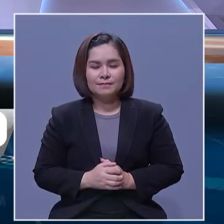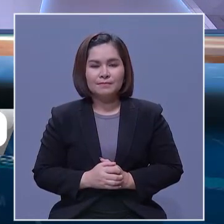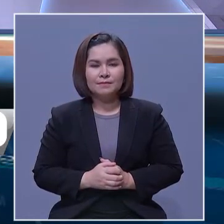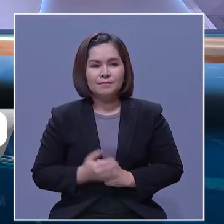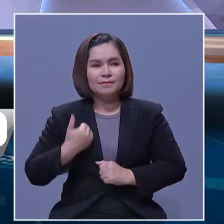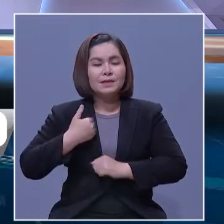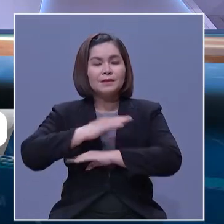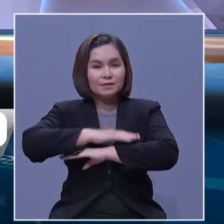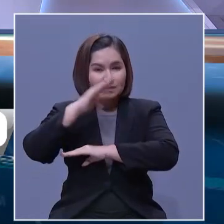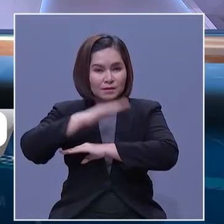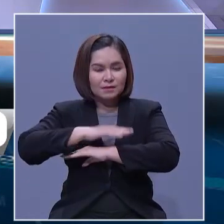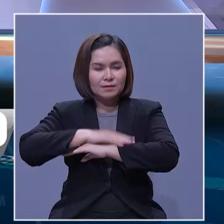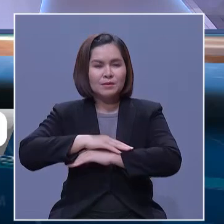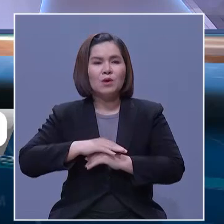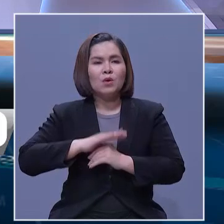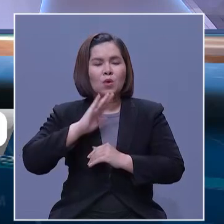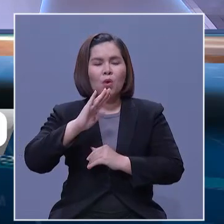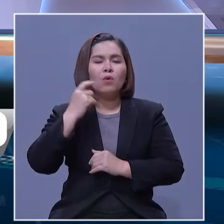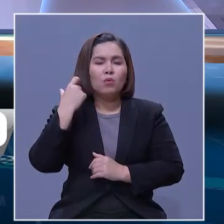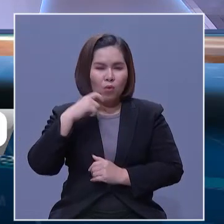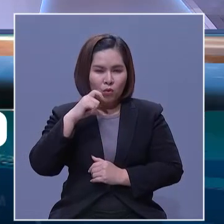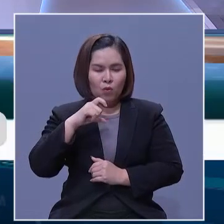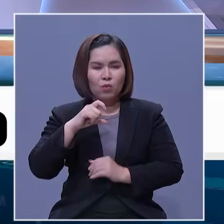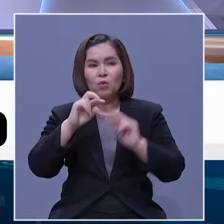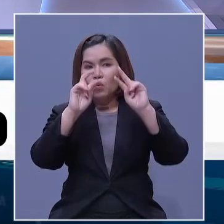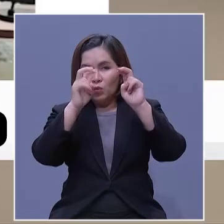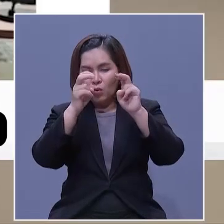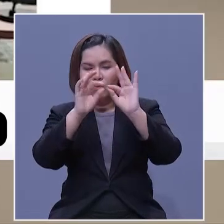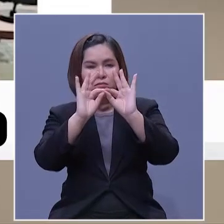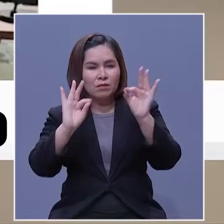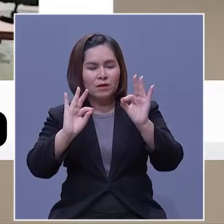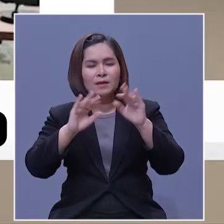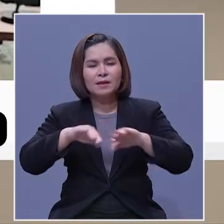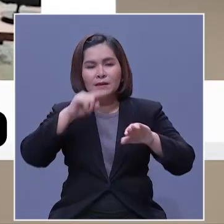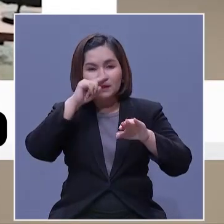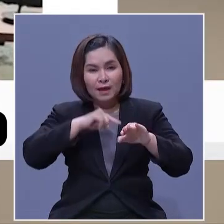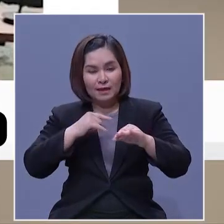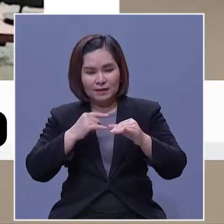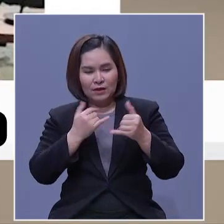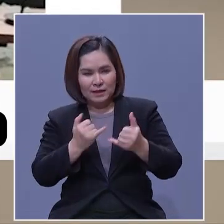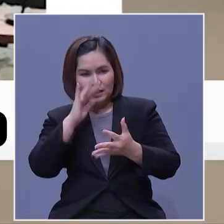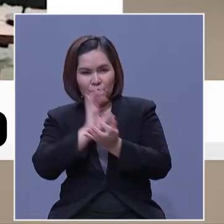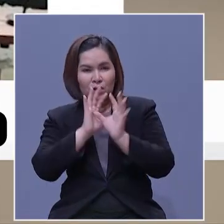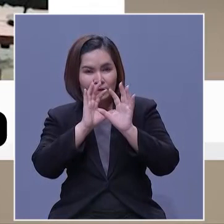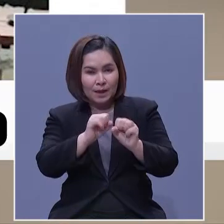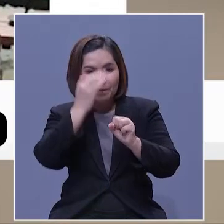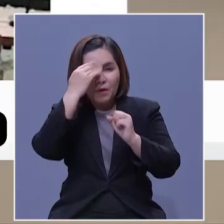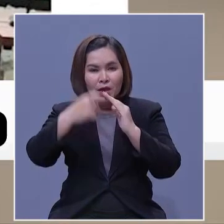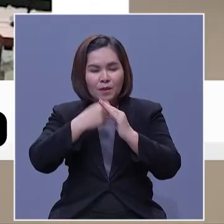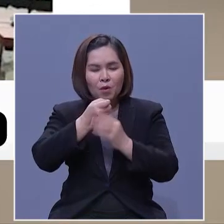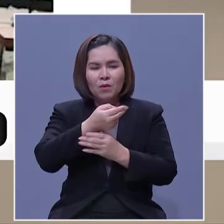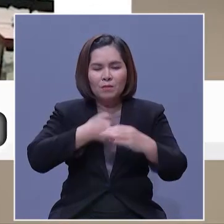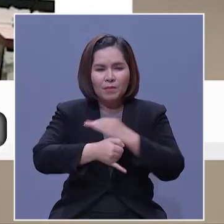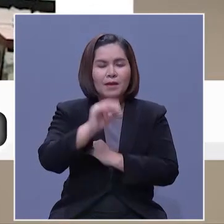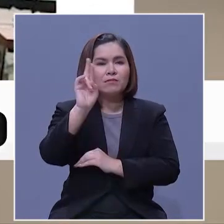หนังสือพิมพ์ South China Morning Post ของฮ่องกงพาดหัวนะครับว่าเด็กไทยถูกจับหลังยิงคนกลางศูนย์การค้า